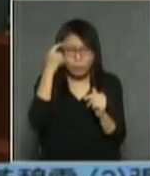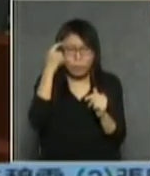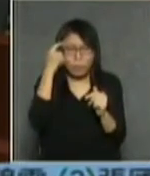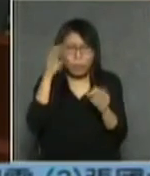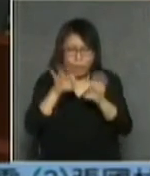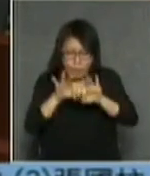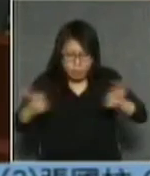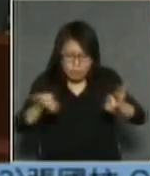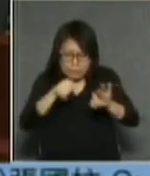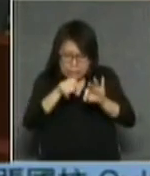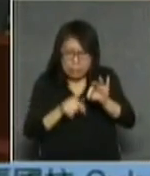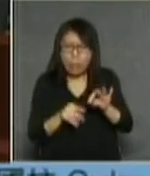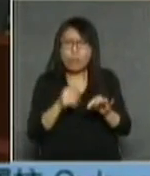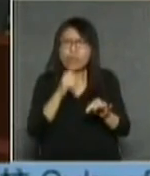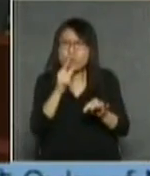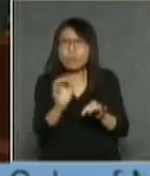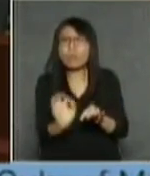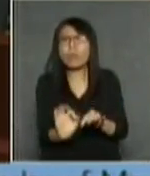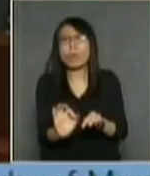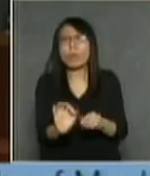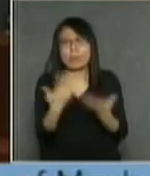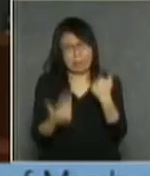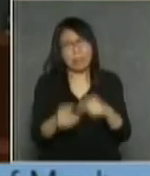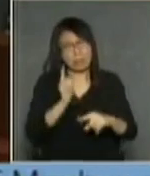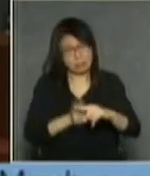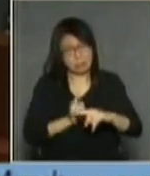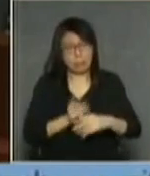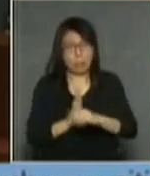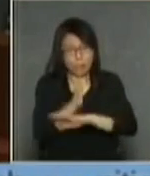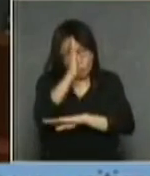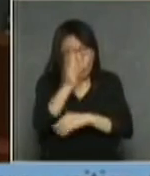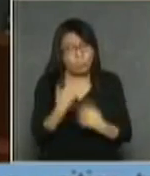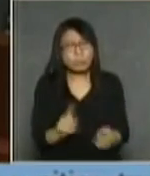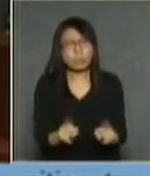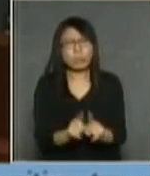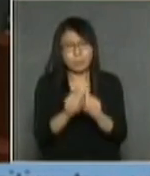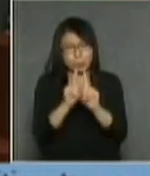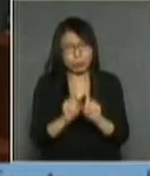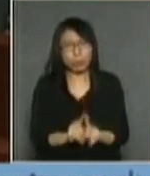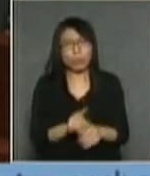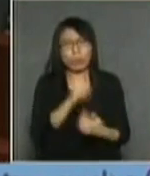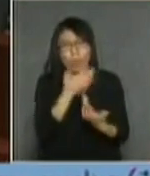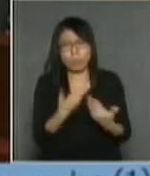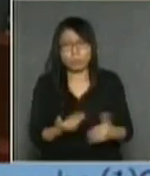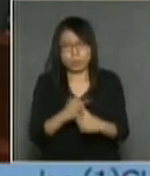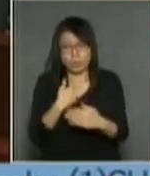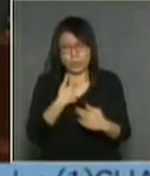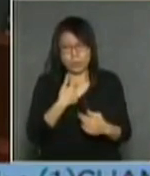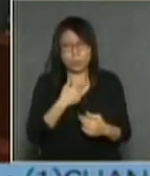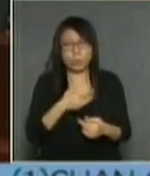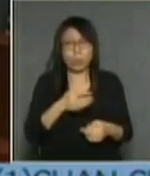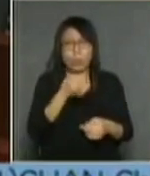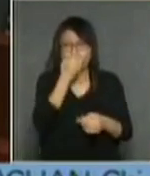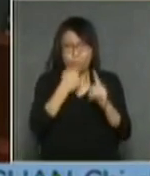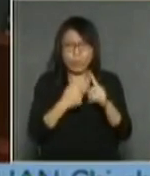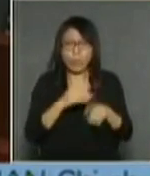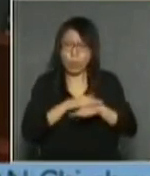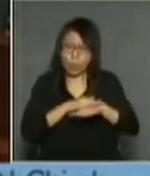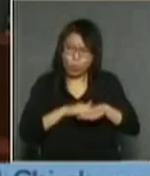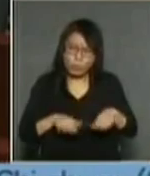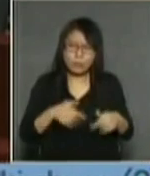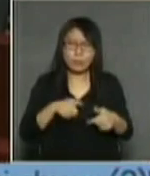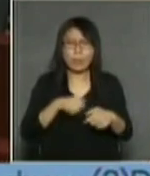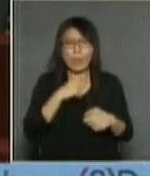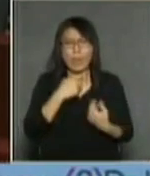够含铅，结果呢结果就是含铅超标咯。因此呢要市民安心，特别是受影响的居民